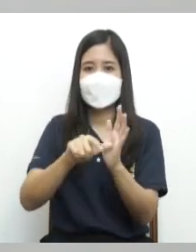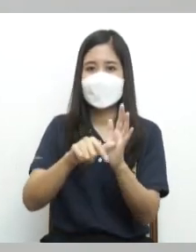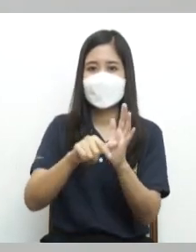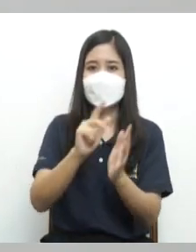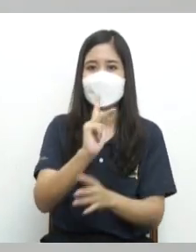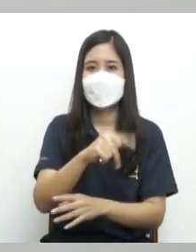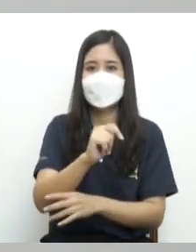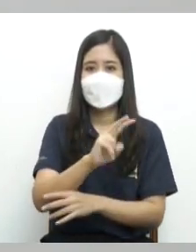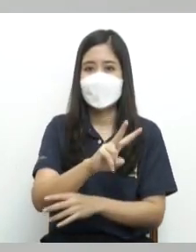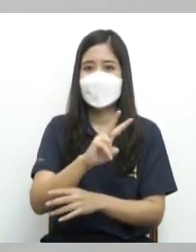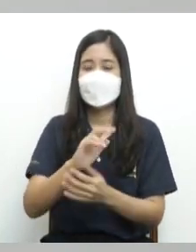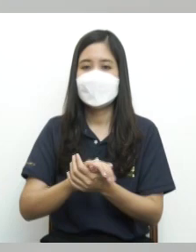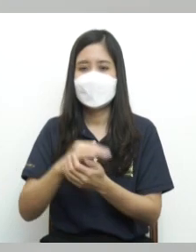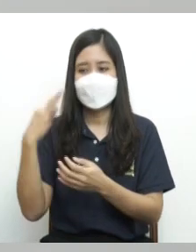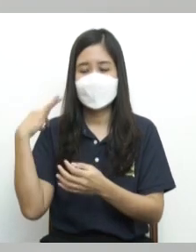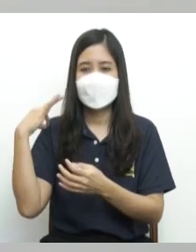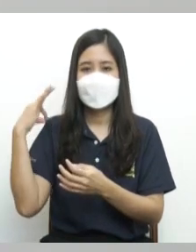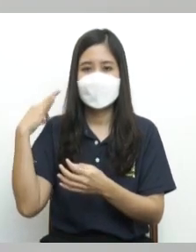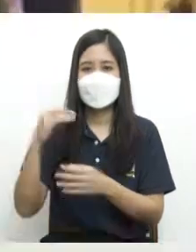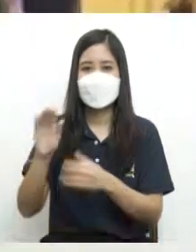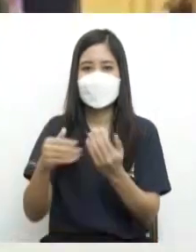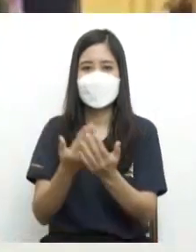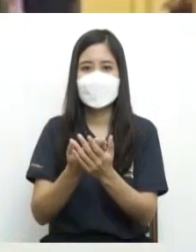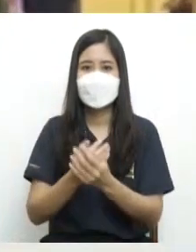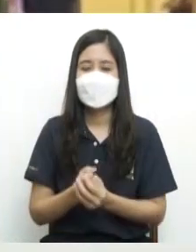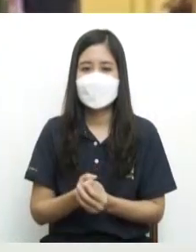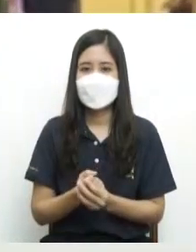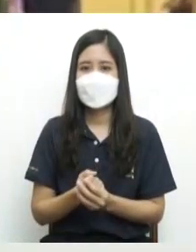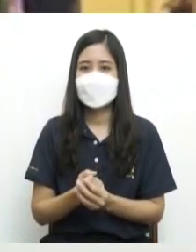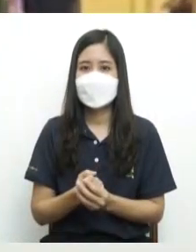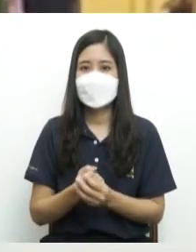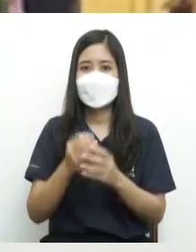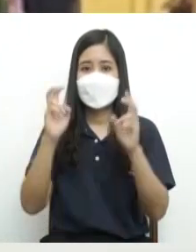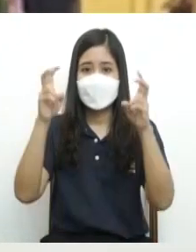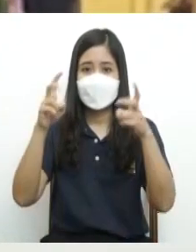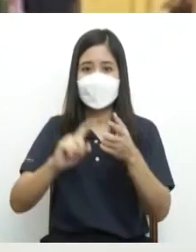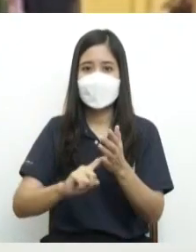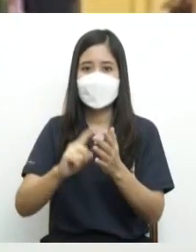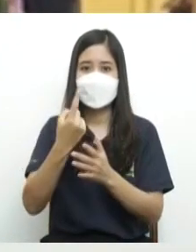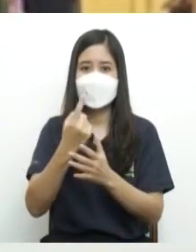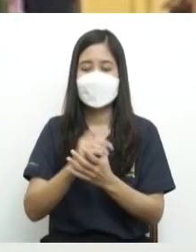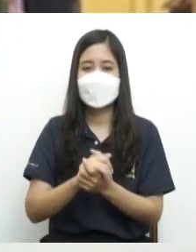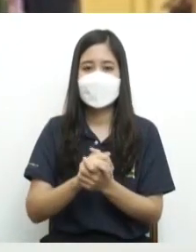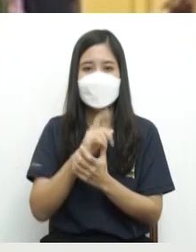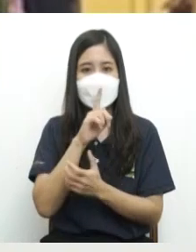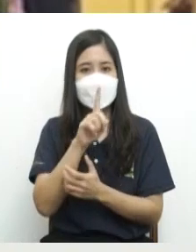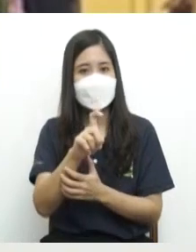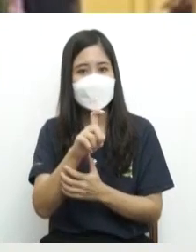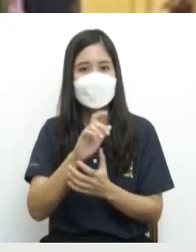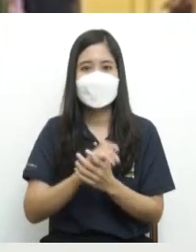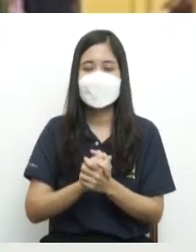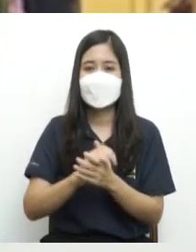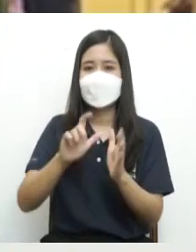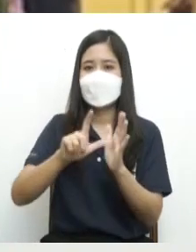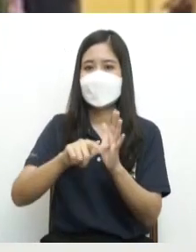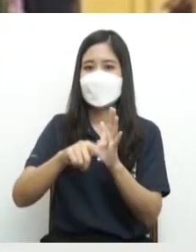ท.นะคะแล้วก็ท่านสมาชิกสพท.ทุกท่านค่ะ ค่ะในประเด็นแรกเลยนะคะจะขออนุญาตสอบถามไปยังท่านเลขาธิการ